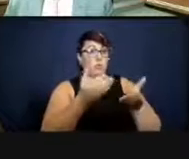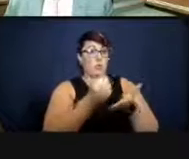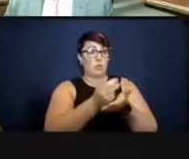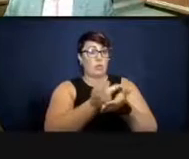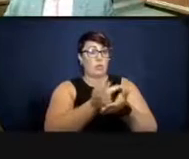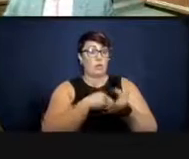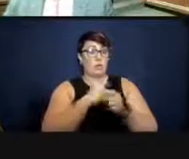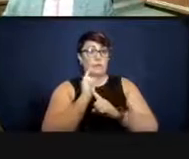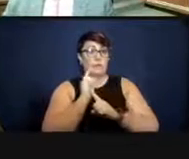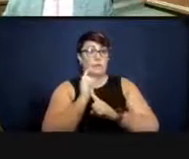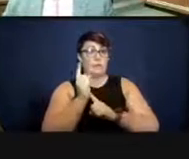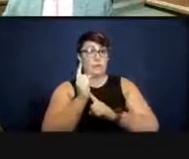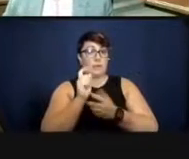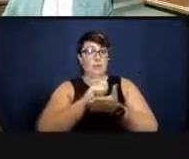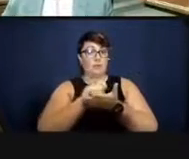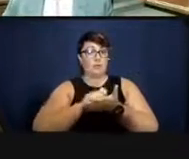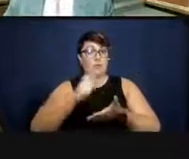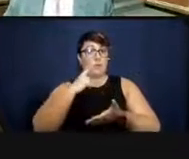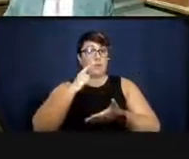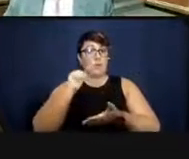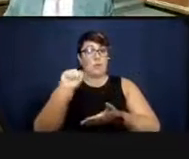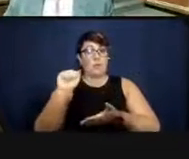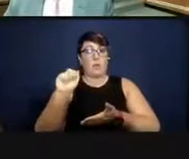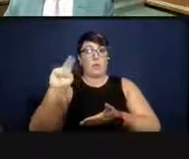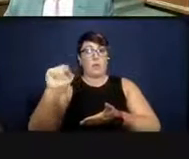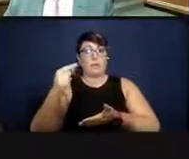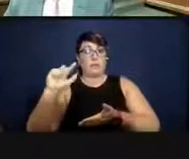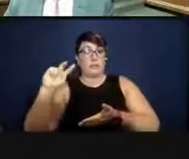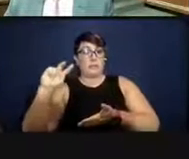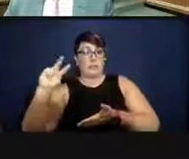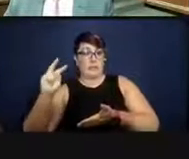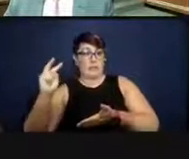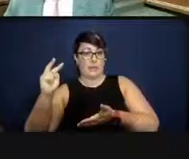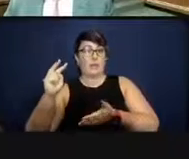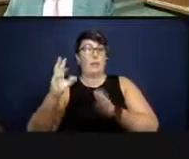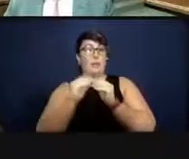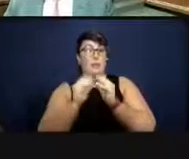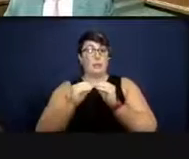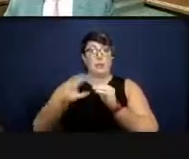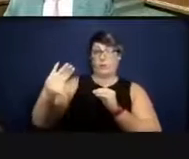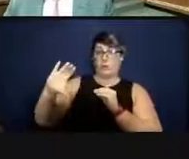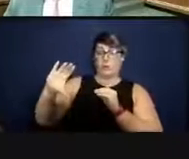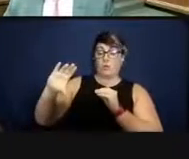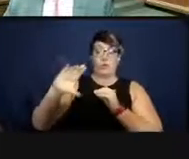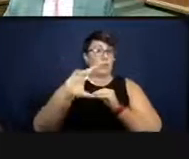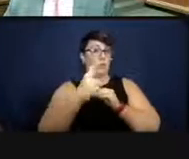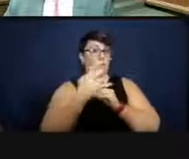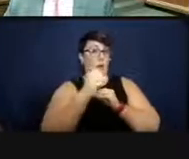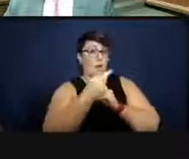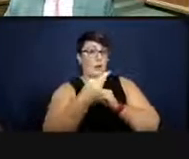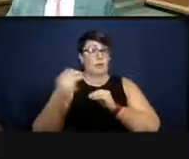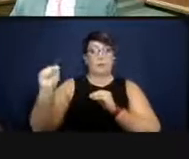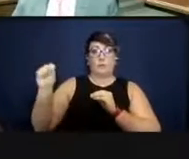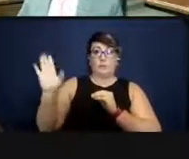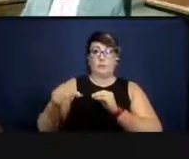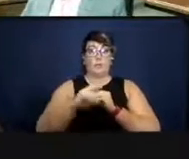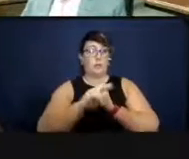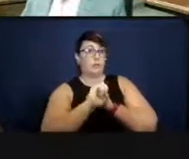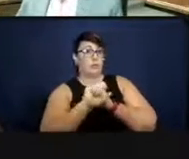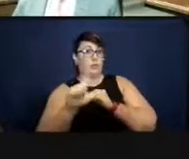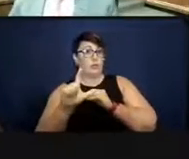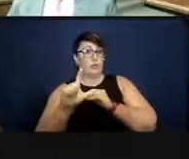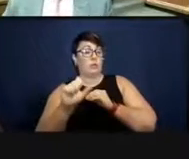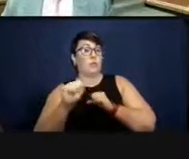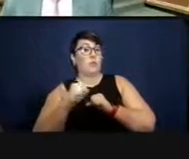طلب للموافقة على محضر اجتماع 7 أغسطس؟ عضو المجلس كريغ،